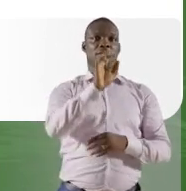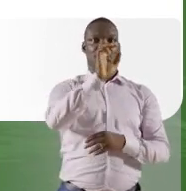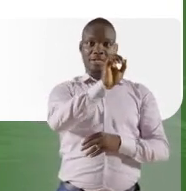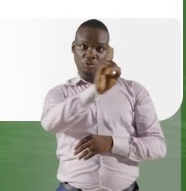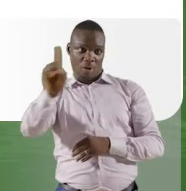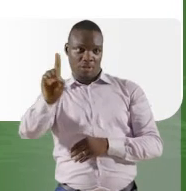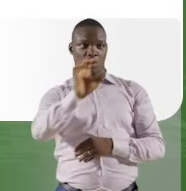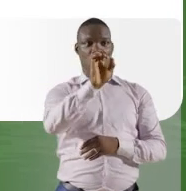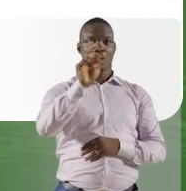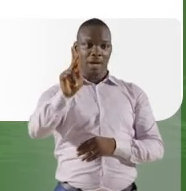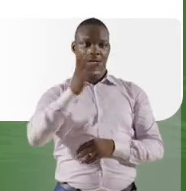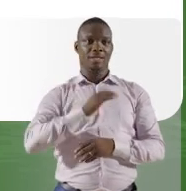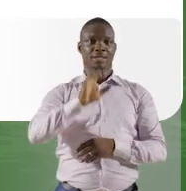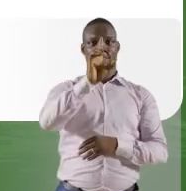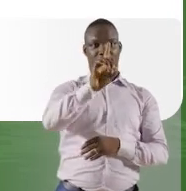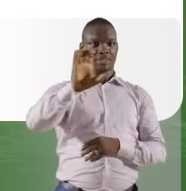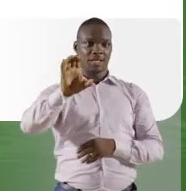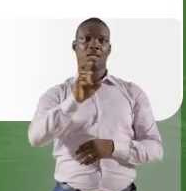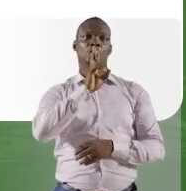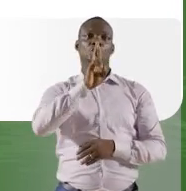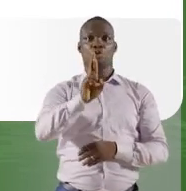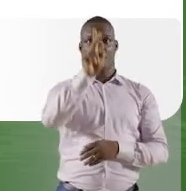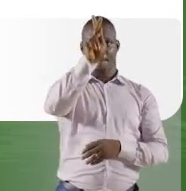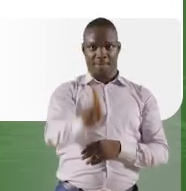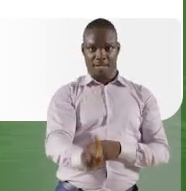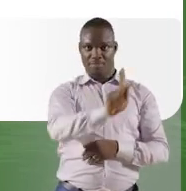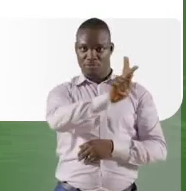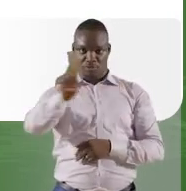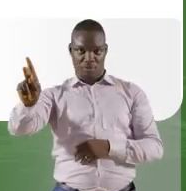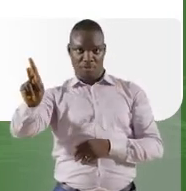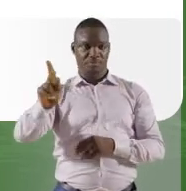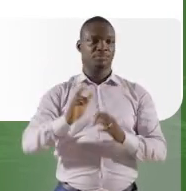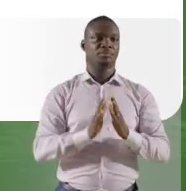et DC sont perpendiculaires.